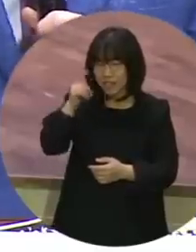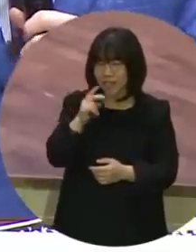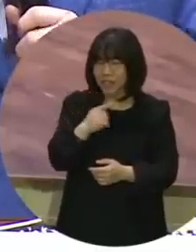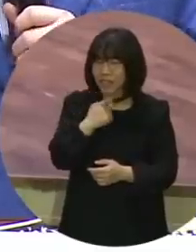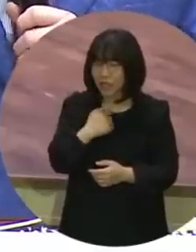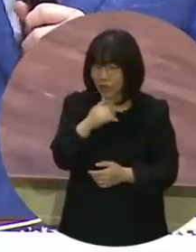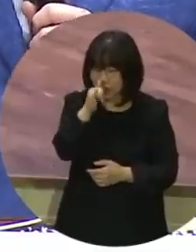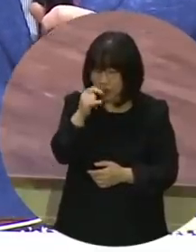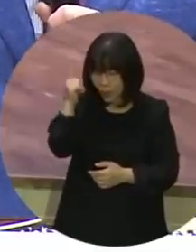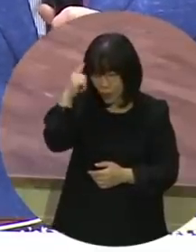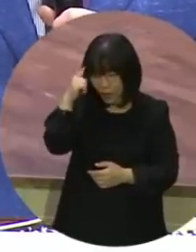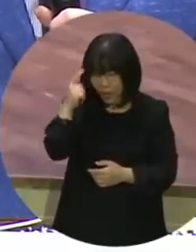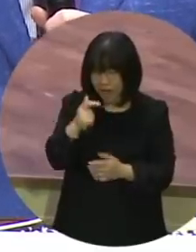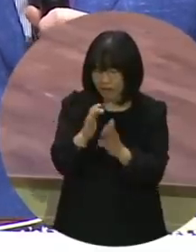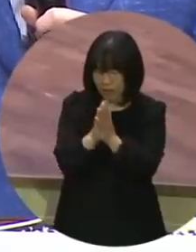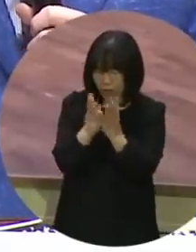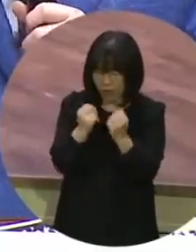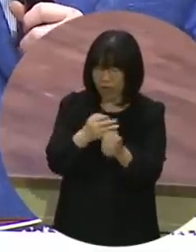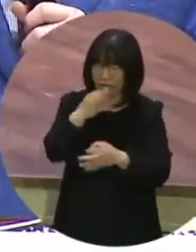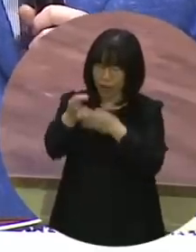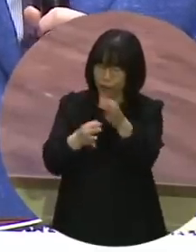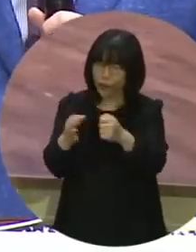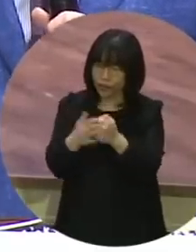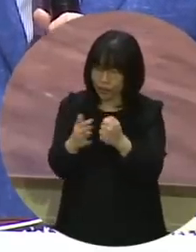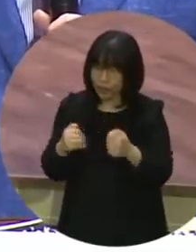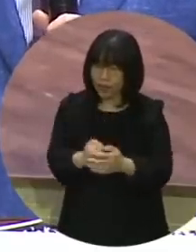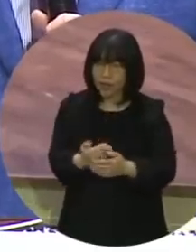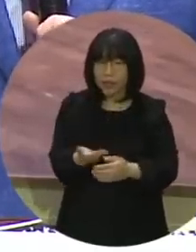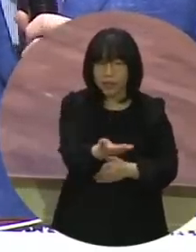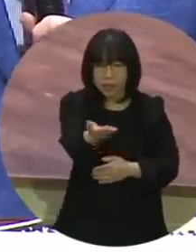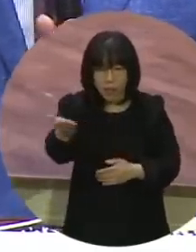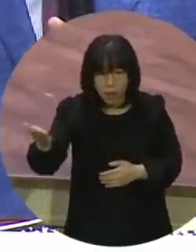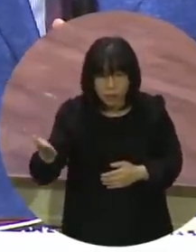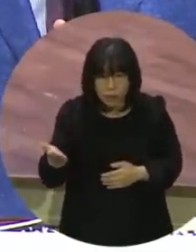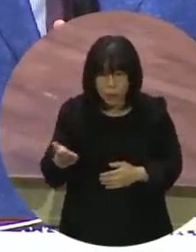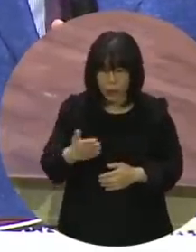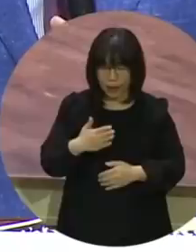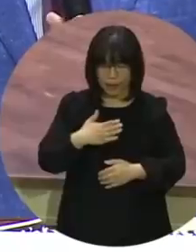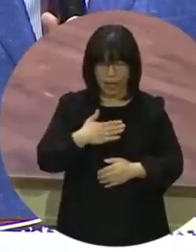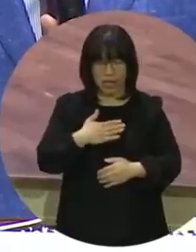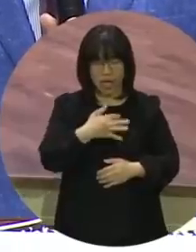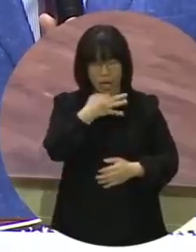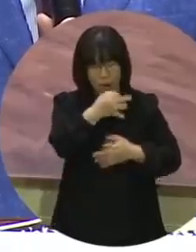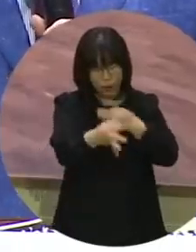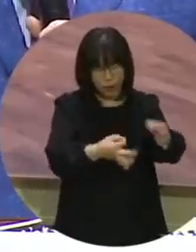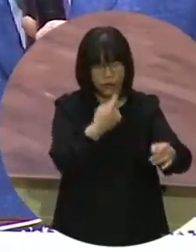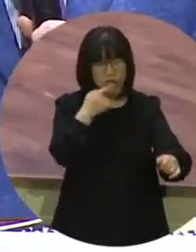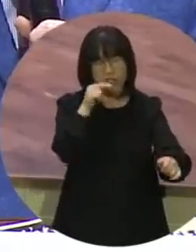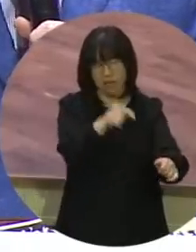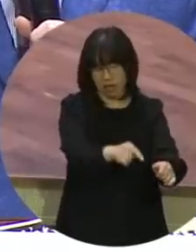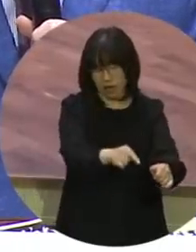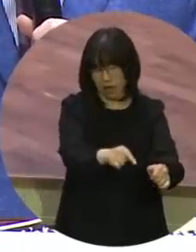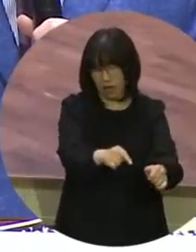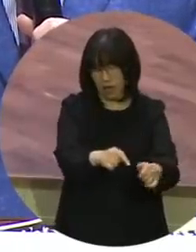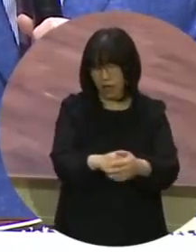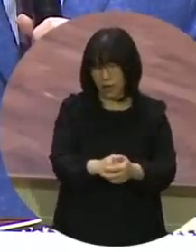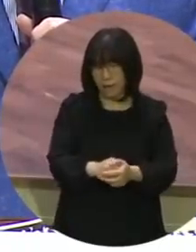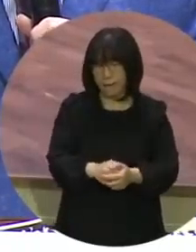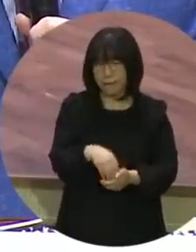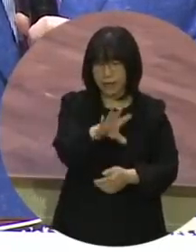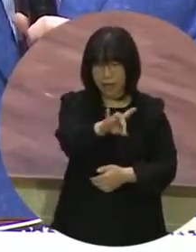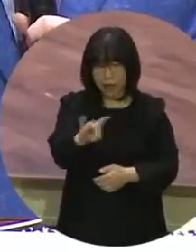여러분이 말이죠 하나님 앞에 이런 너는 내게 부르짖으라 때로는 부르짖을 필요 있어요.